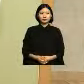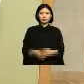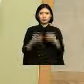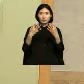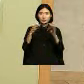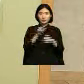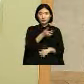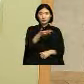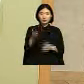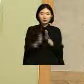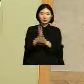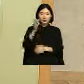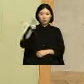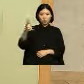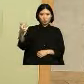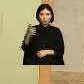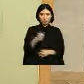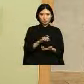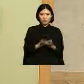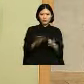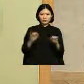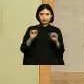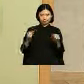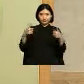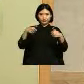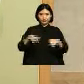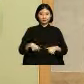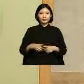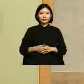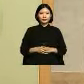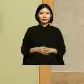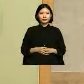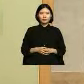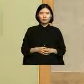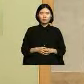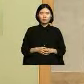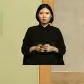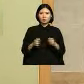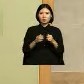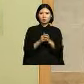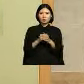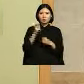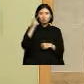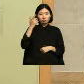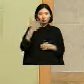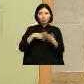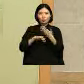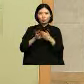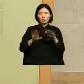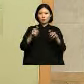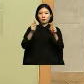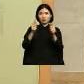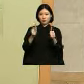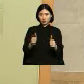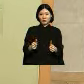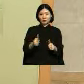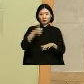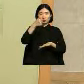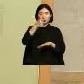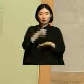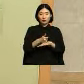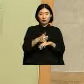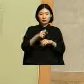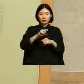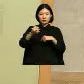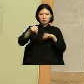김상하 남 수장 자리에 있습니다 안녕하십니까 안녕하세요 예 자반 조직적으로 질문을 드려 보겠습니다 우선 이번 판결이 에 그 결과가